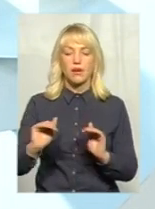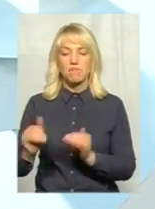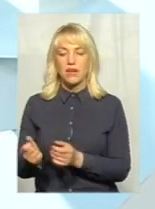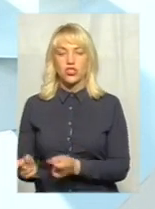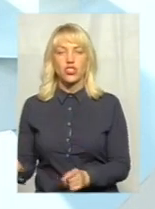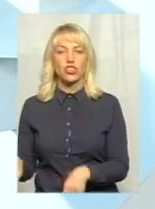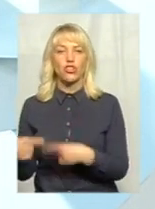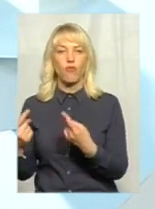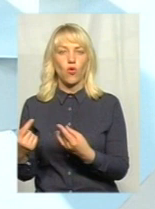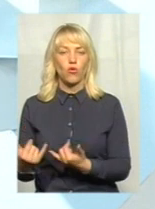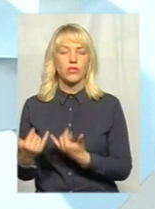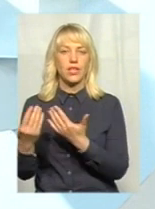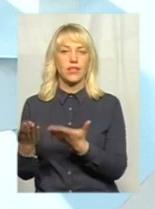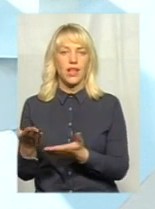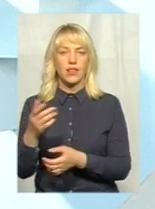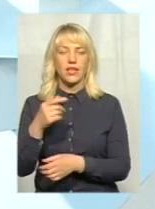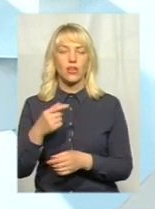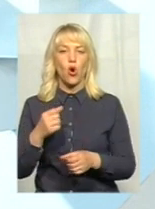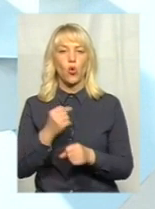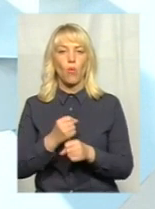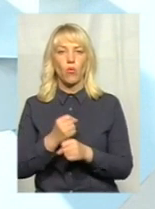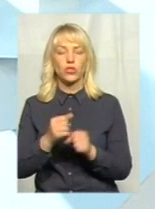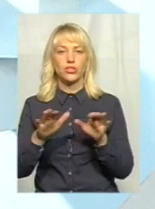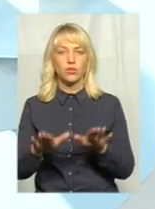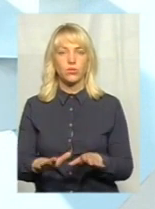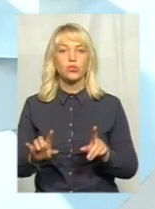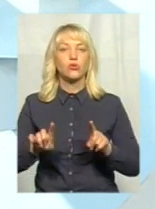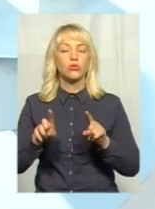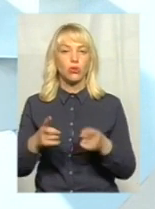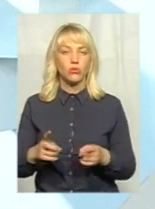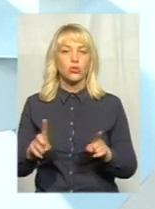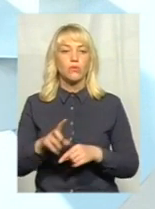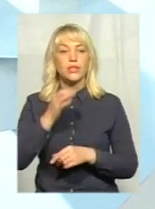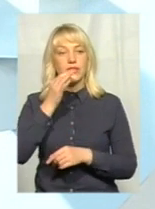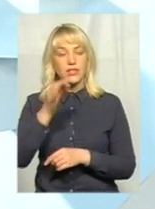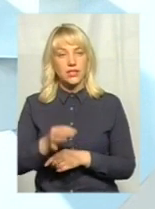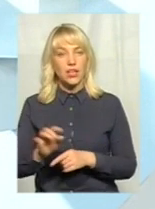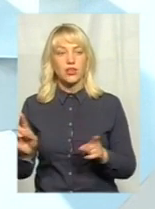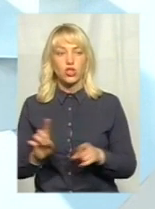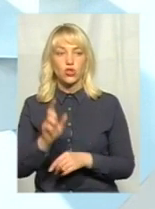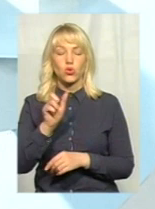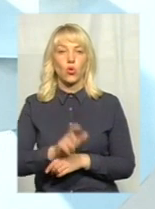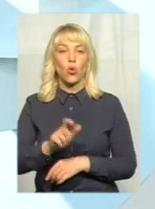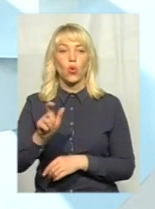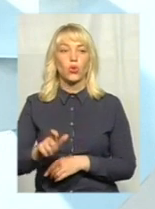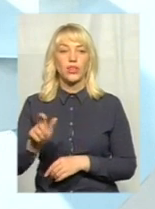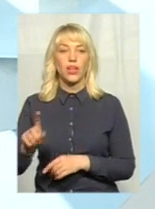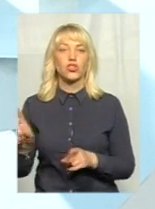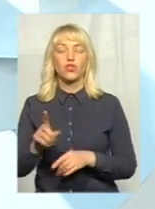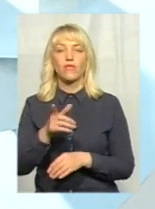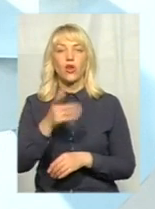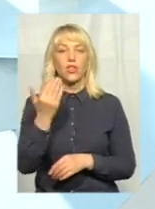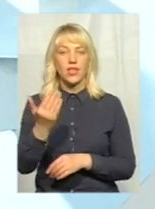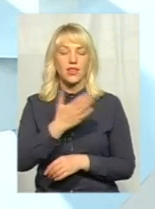створюється для них робочих місць. І тому, щоб сказати, що людей, що вони не хочуть